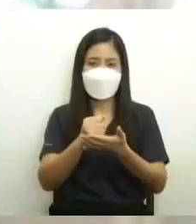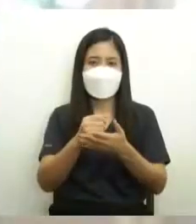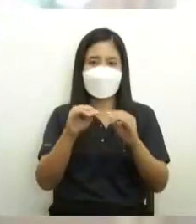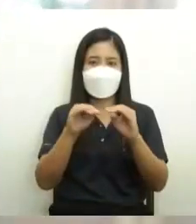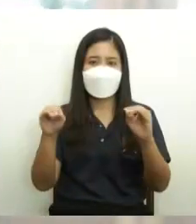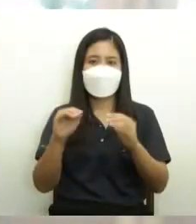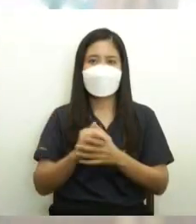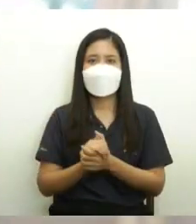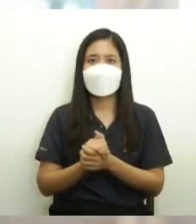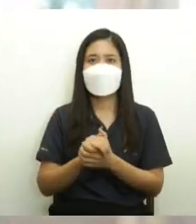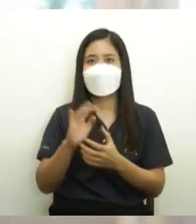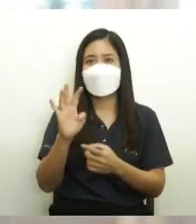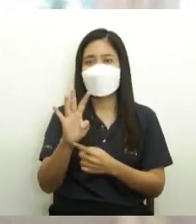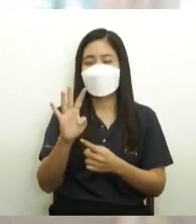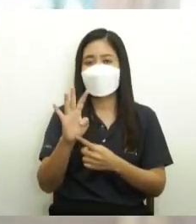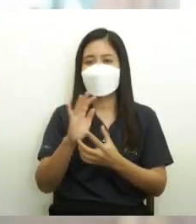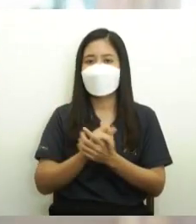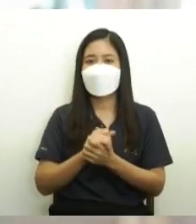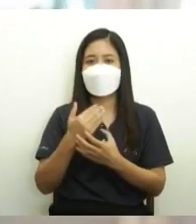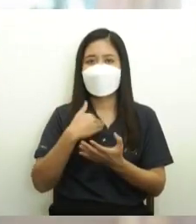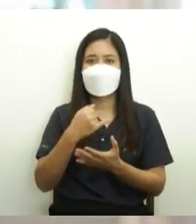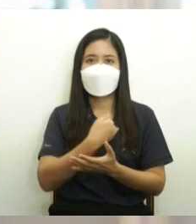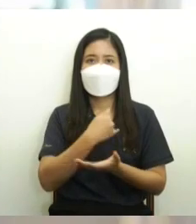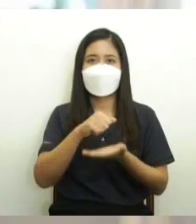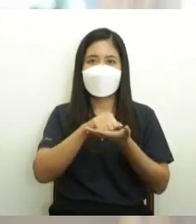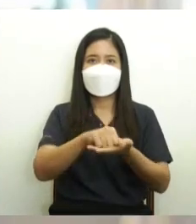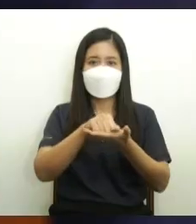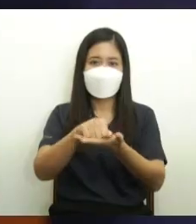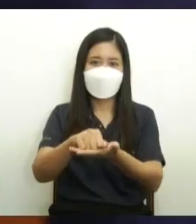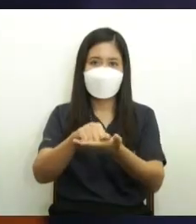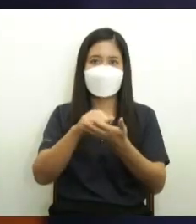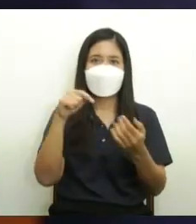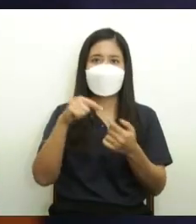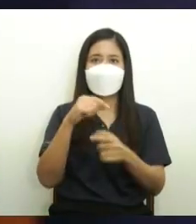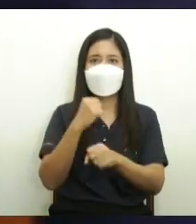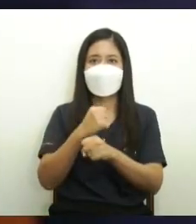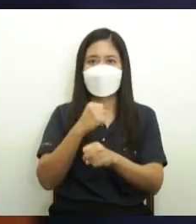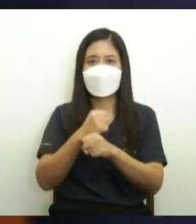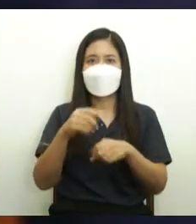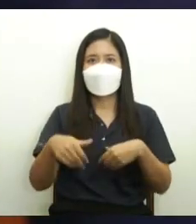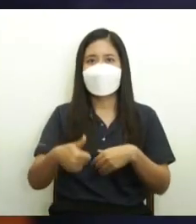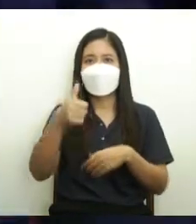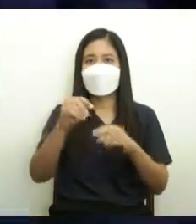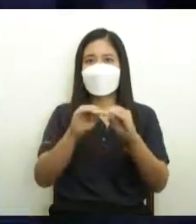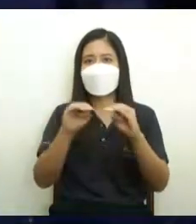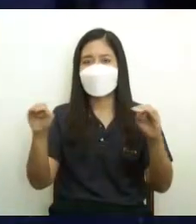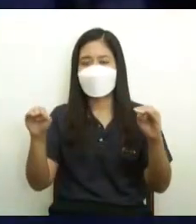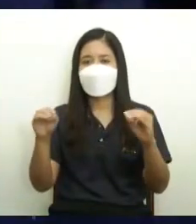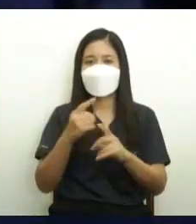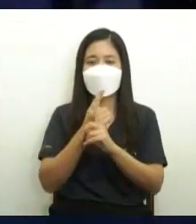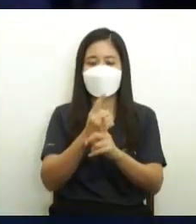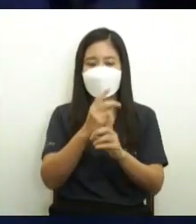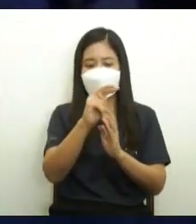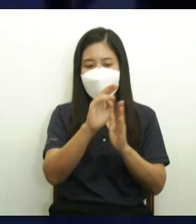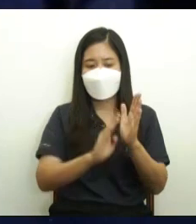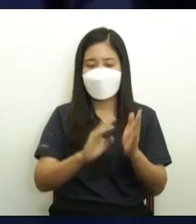น 4.มีจิตบริการและมนุษยสัมพันธ์ในการดำเนินงานที่ได้มาตรฐานจากการปฏิบัติตามนโยบายส